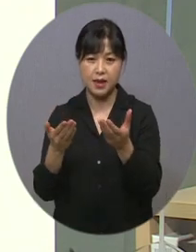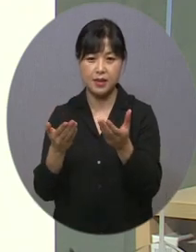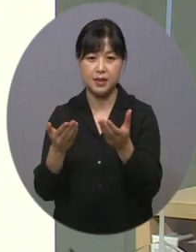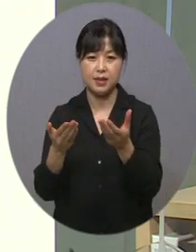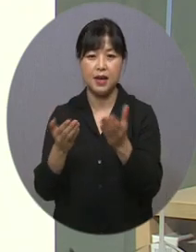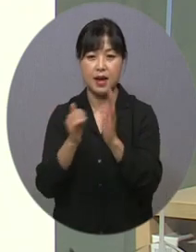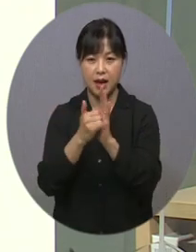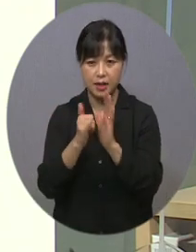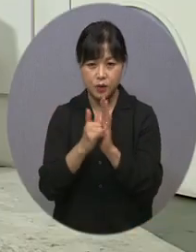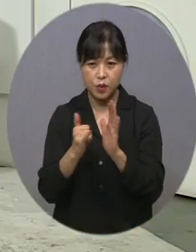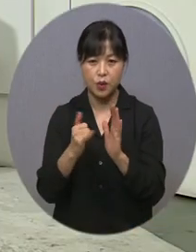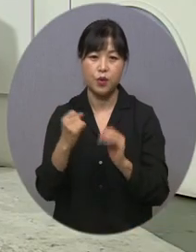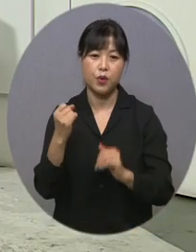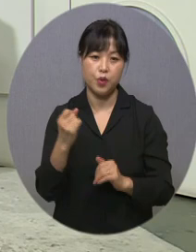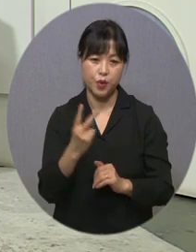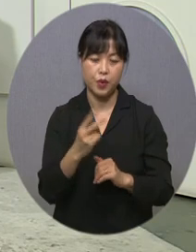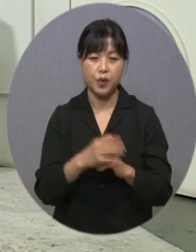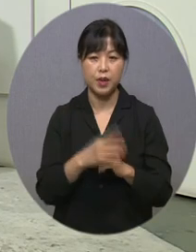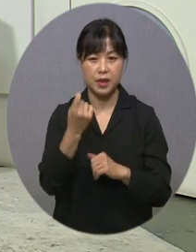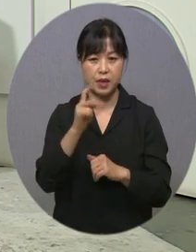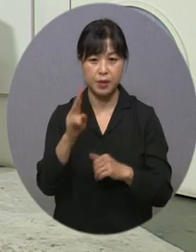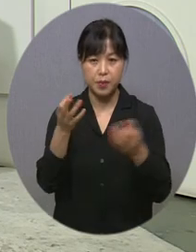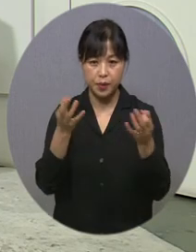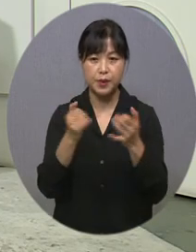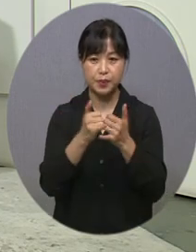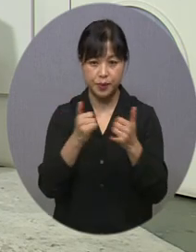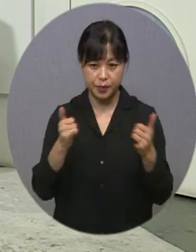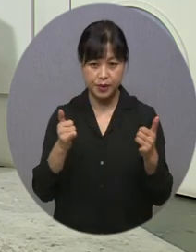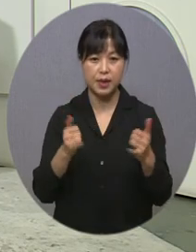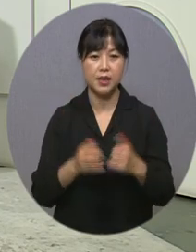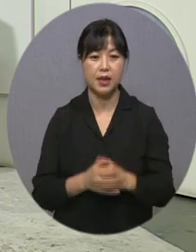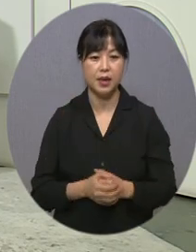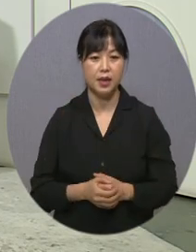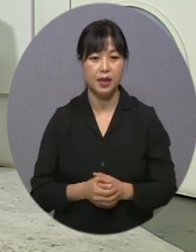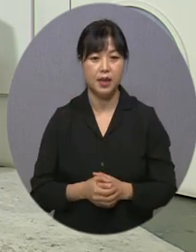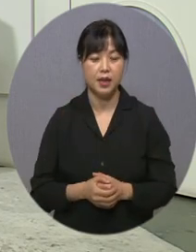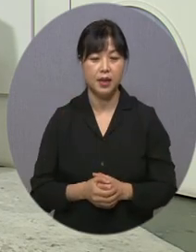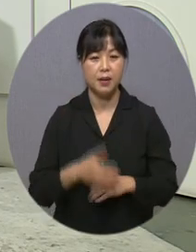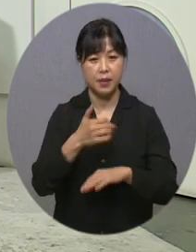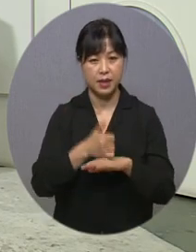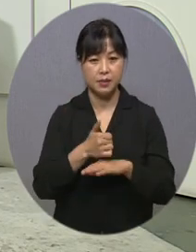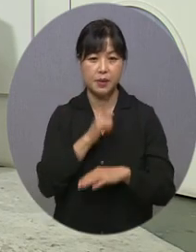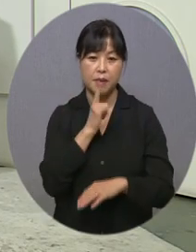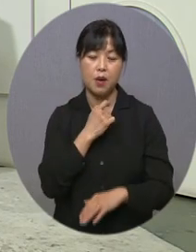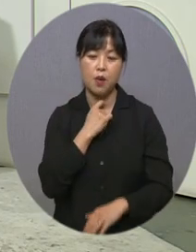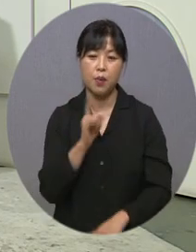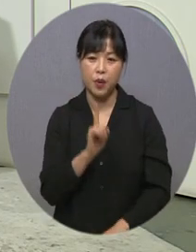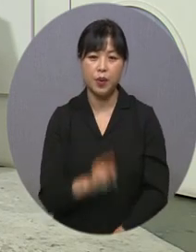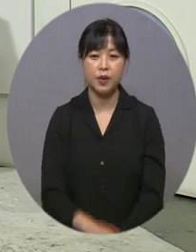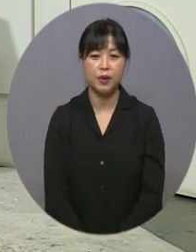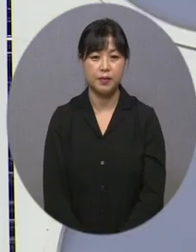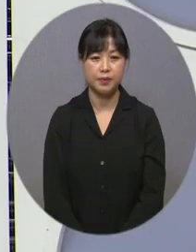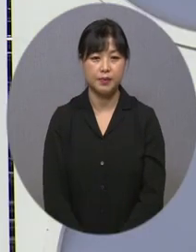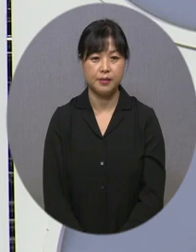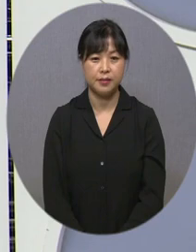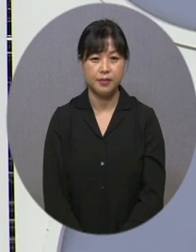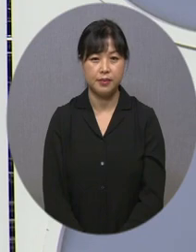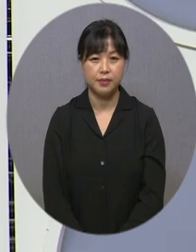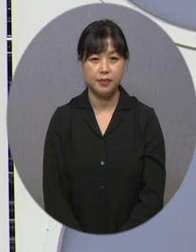예. 그리고 시청자 여러분에게 예. 끝으로 예. 한 말씀 주시죠. 예.